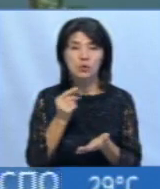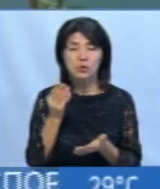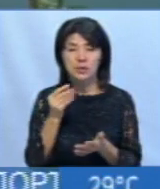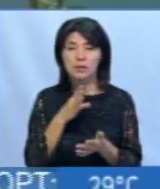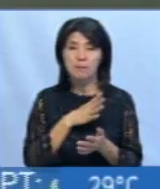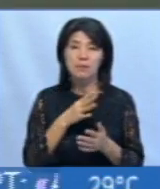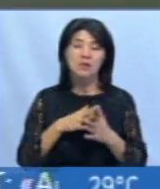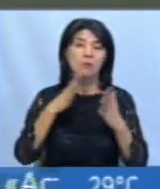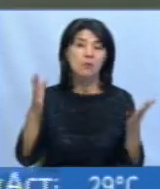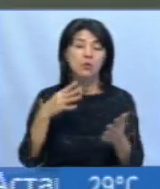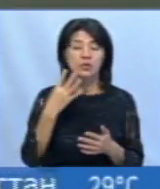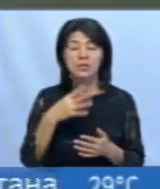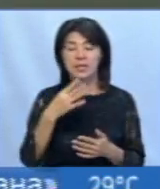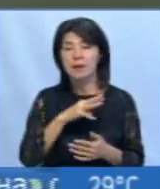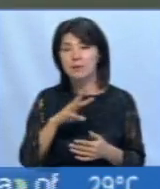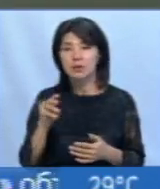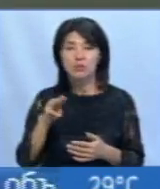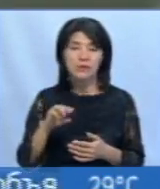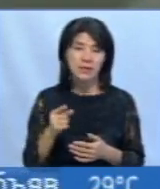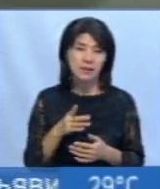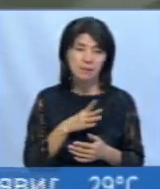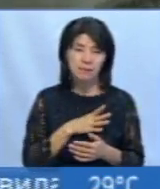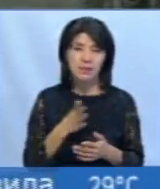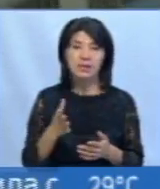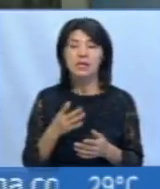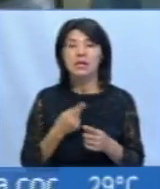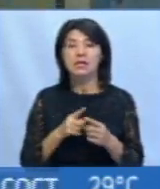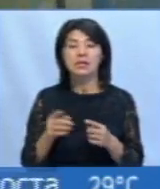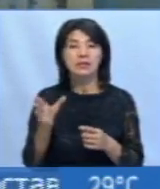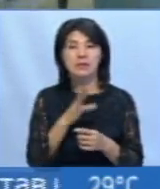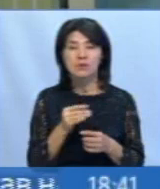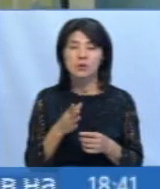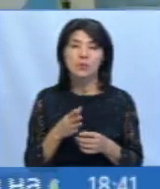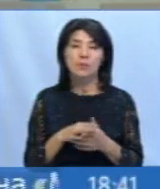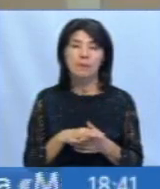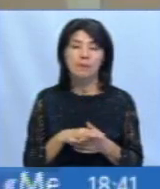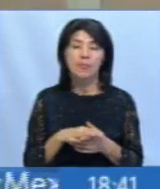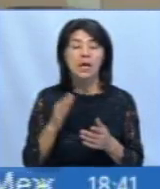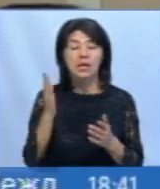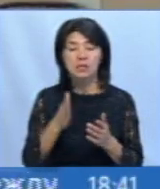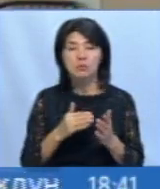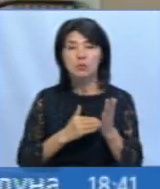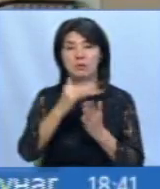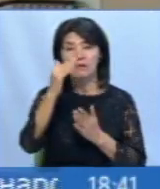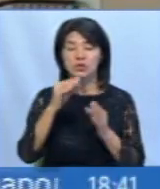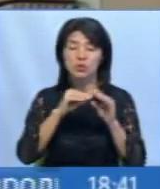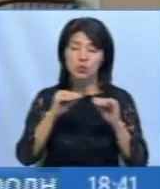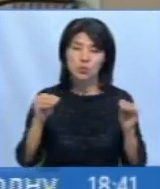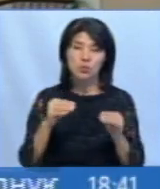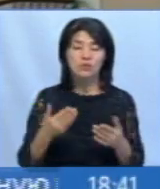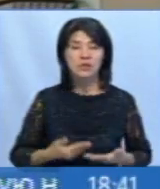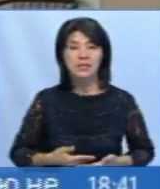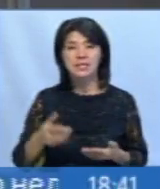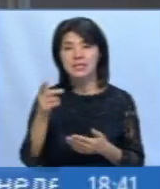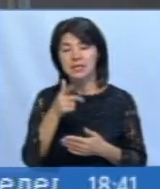тенге. Стоит отметить, что государственная программа «Дорожная карта занятости» не только содействует повышению уровня жизни граждан, но и помогает